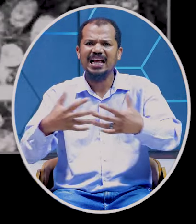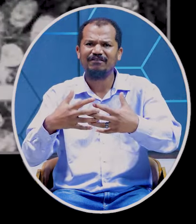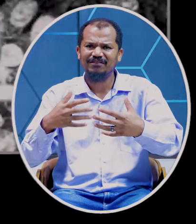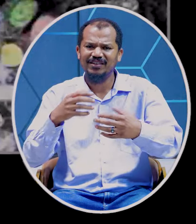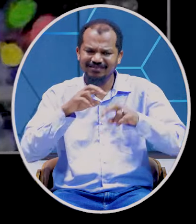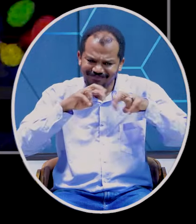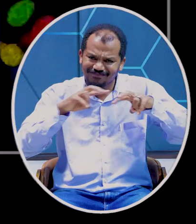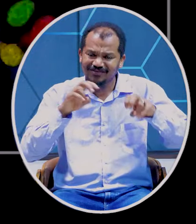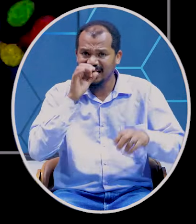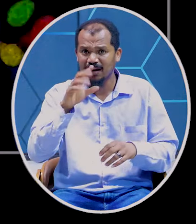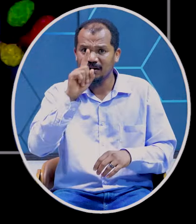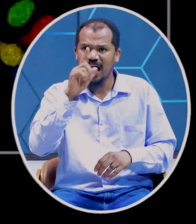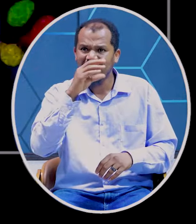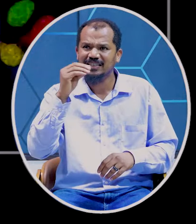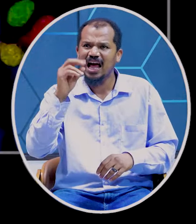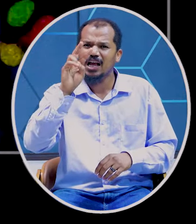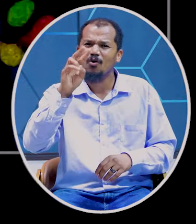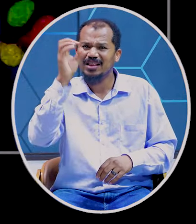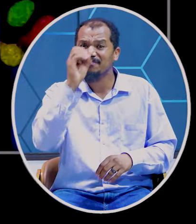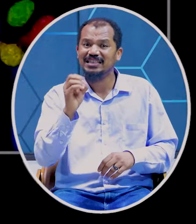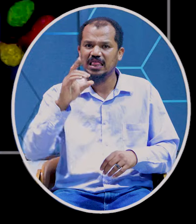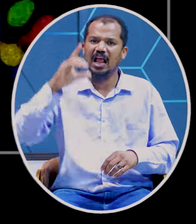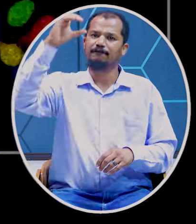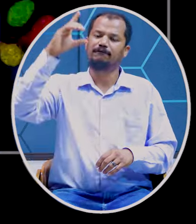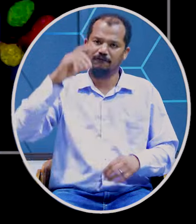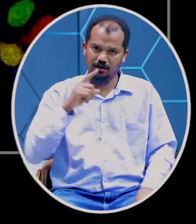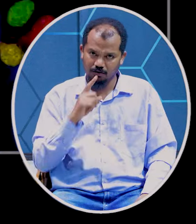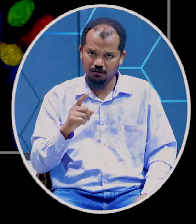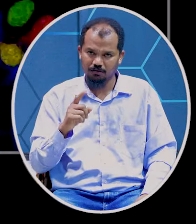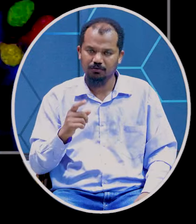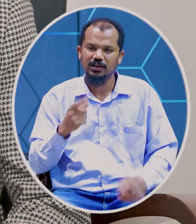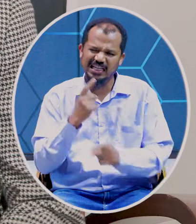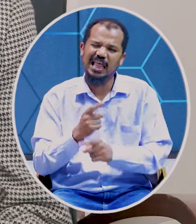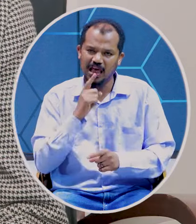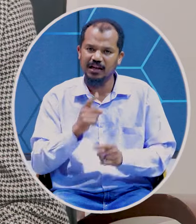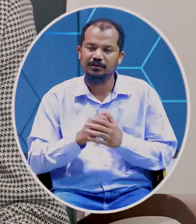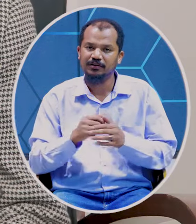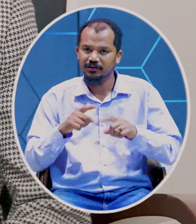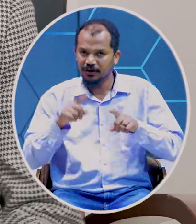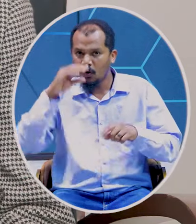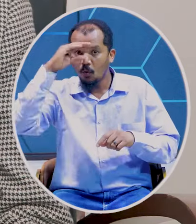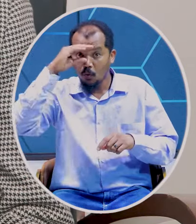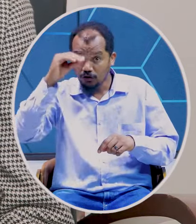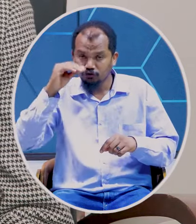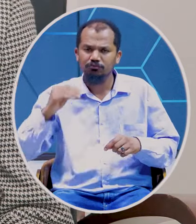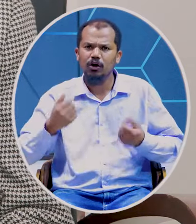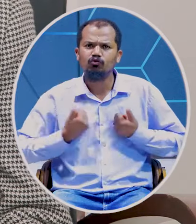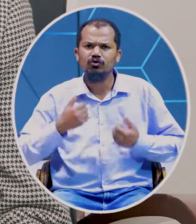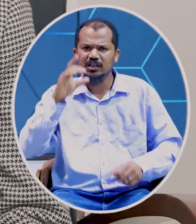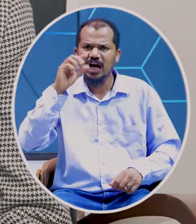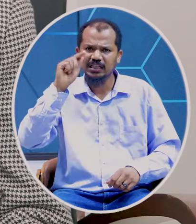ጥናት ባይኖረንም ግን ከአንድና ከ2% ከፍ ያለ እንደሆነ ቢያንስ እርግጠኞች ነን። ግን ወንዶችም ላይ